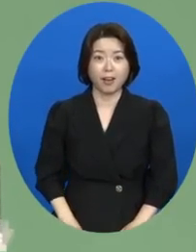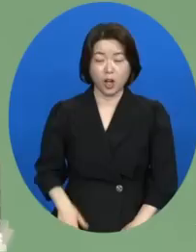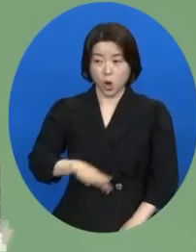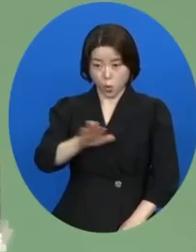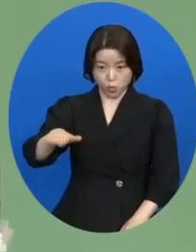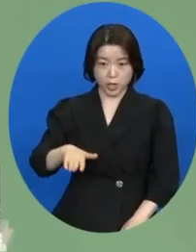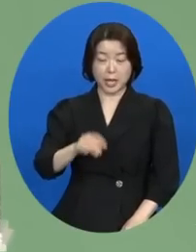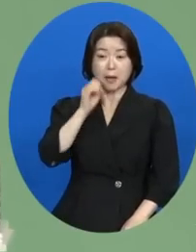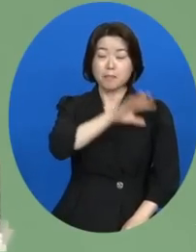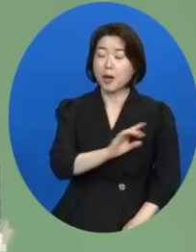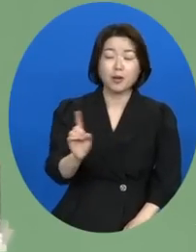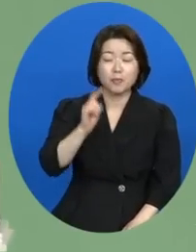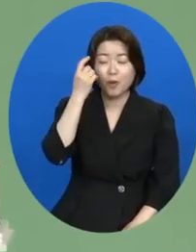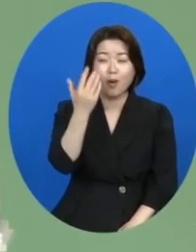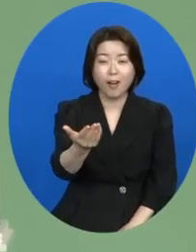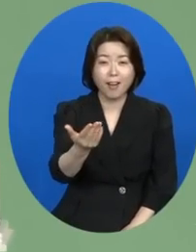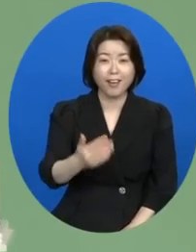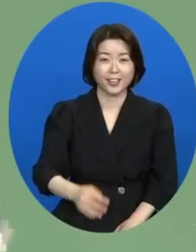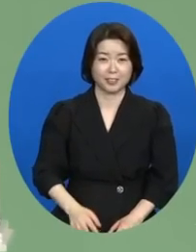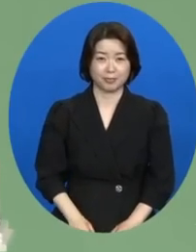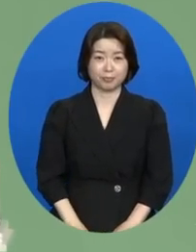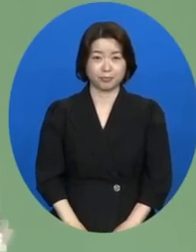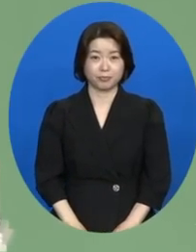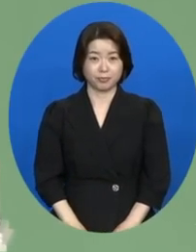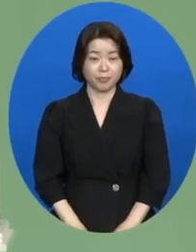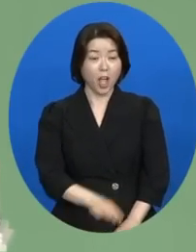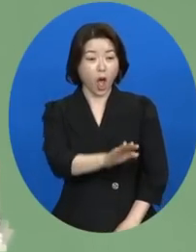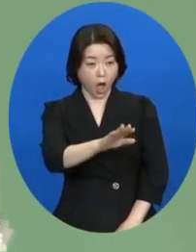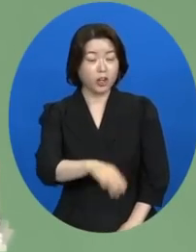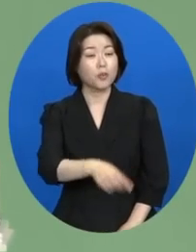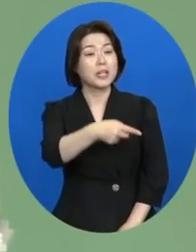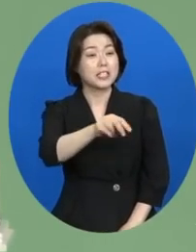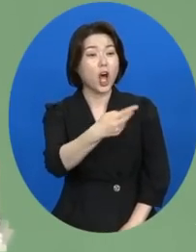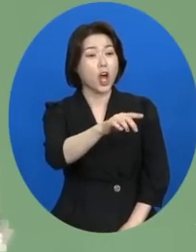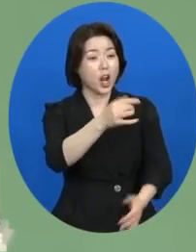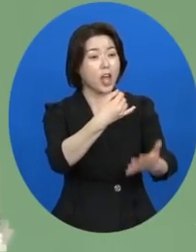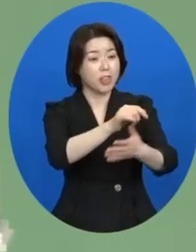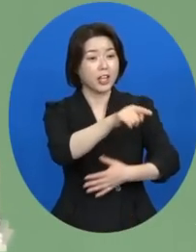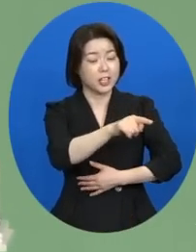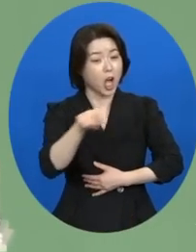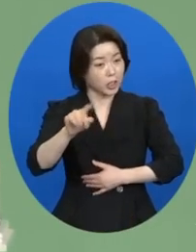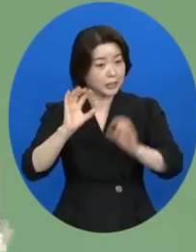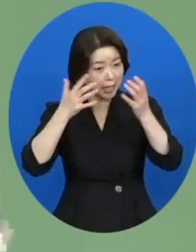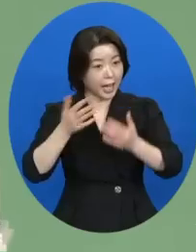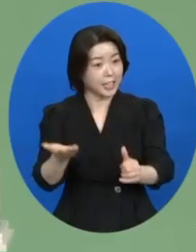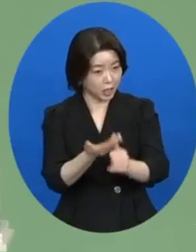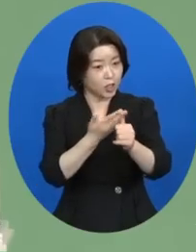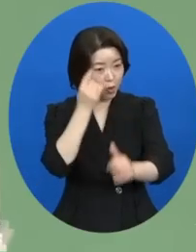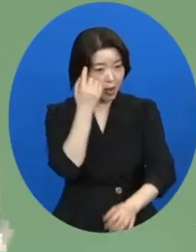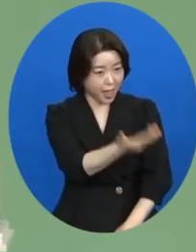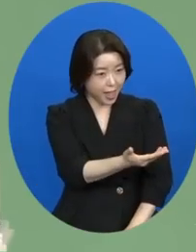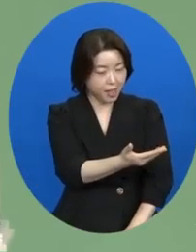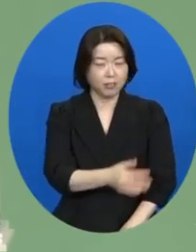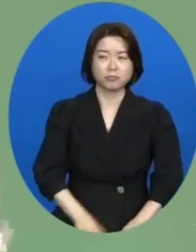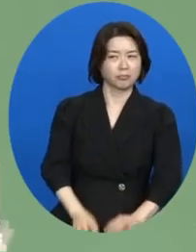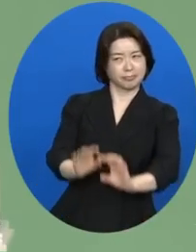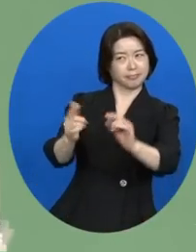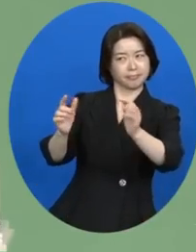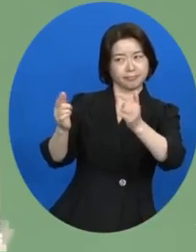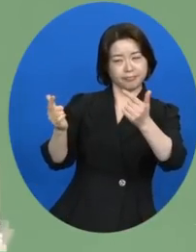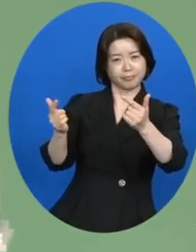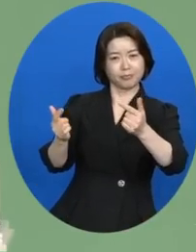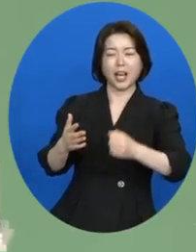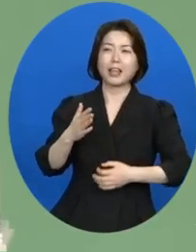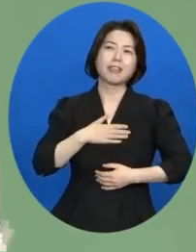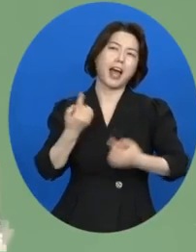우리가 어떻게 대답했을까요? 그러면 사라가 네가 이 아이를 기울까? 아니,